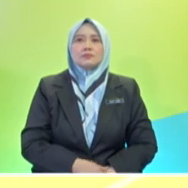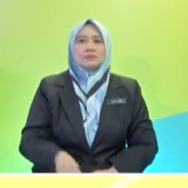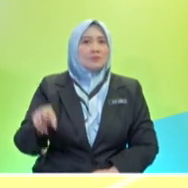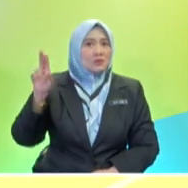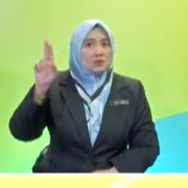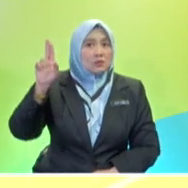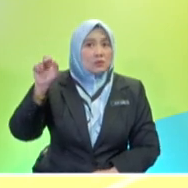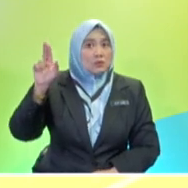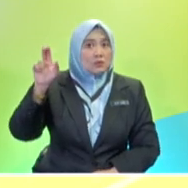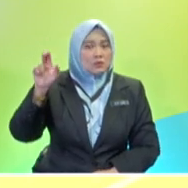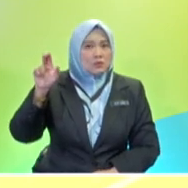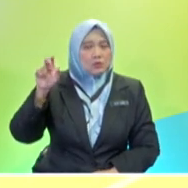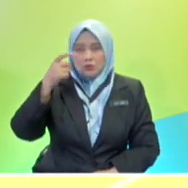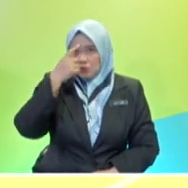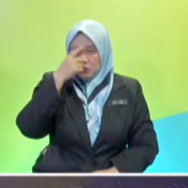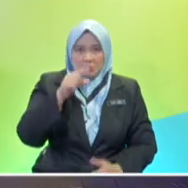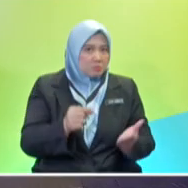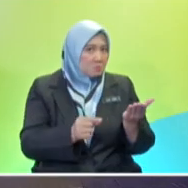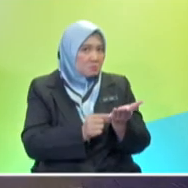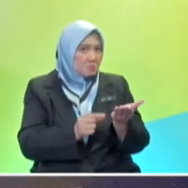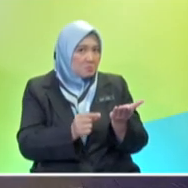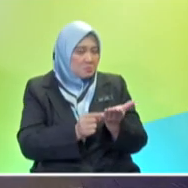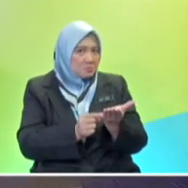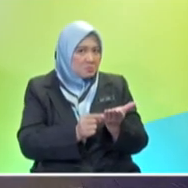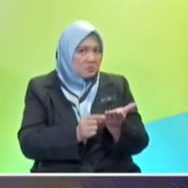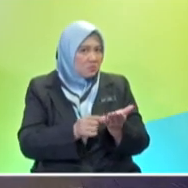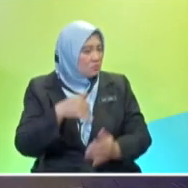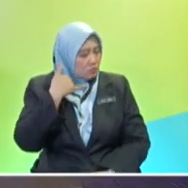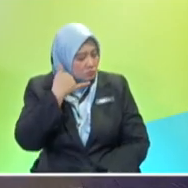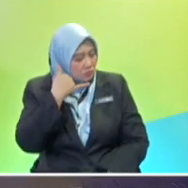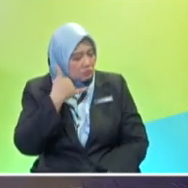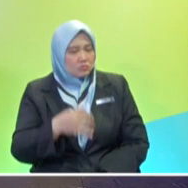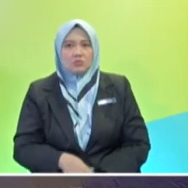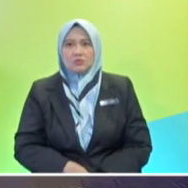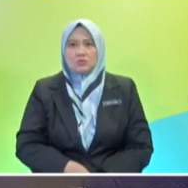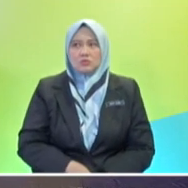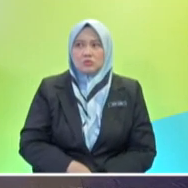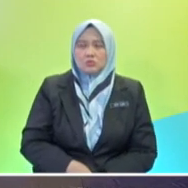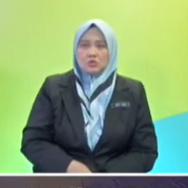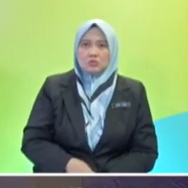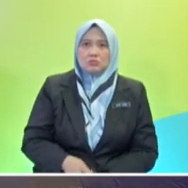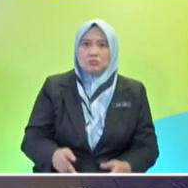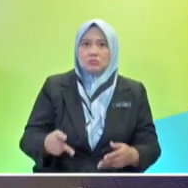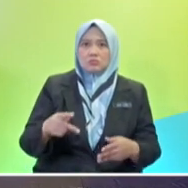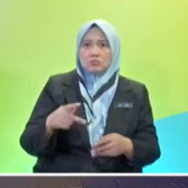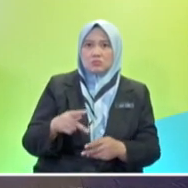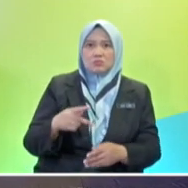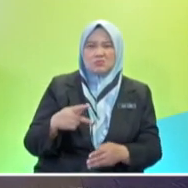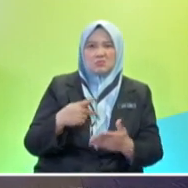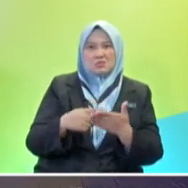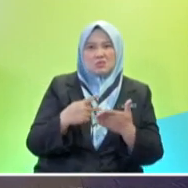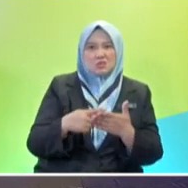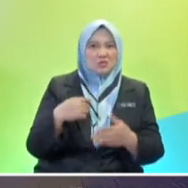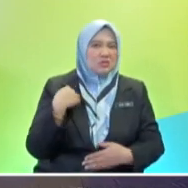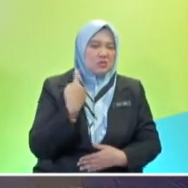pengecas telefon. Wah, suis pengecas telefon, Nisa. Kadang-kadang kita dah cas telefon, kita lupa nak tutup suis. Betul.